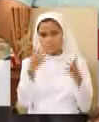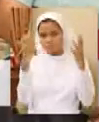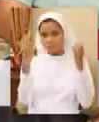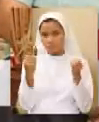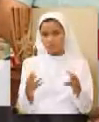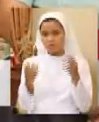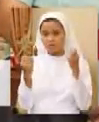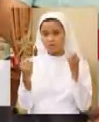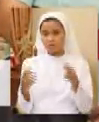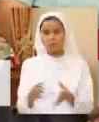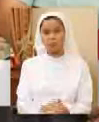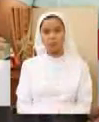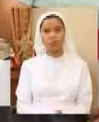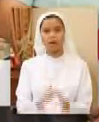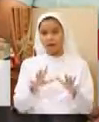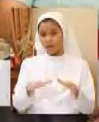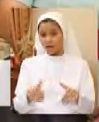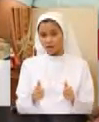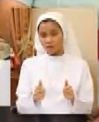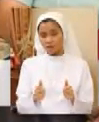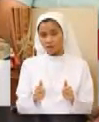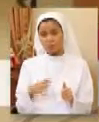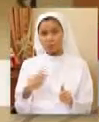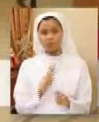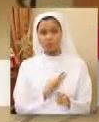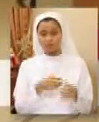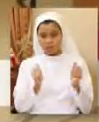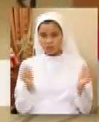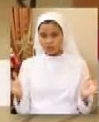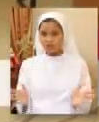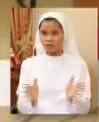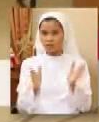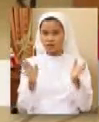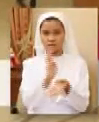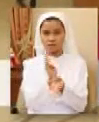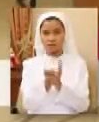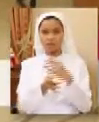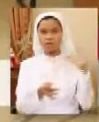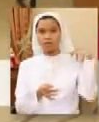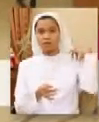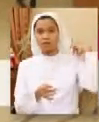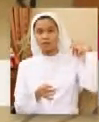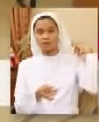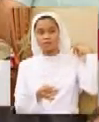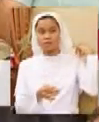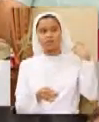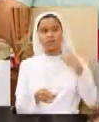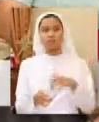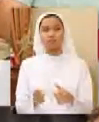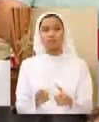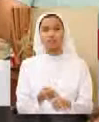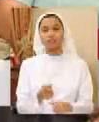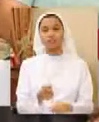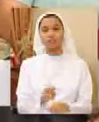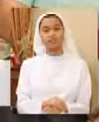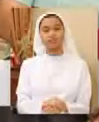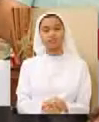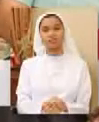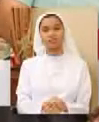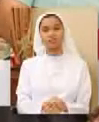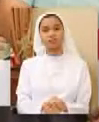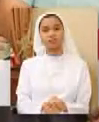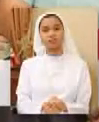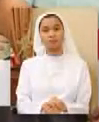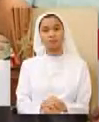karami talaga. How can we encourage yung mga parishioners po natin na maging mga volunteers sila, sister? Kasi baka